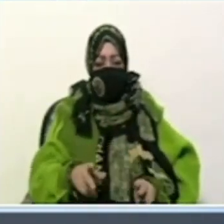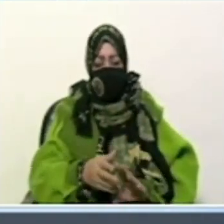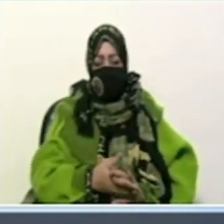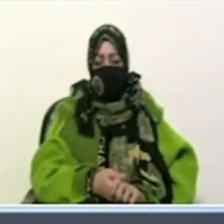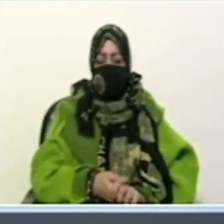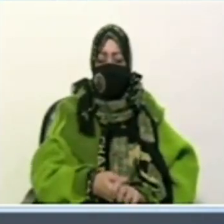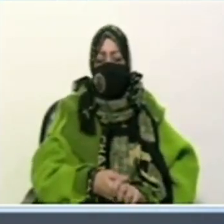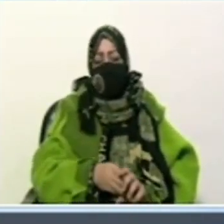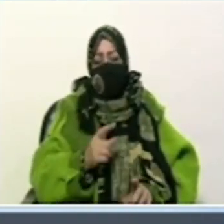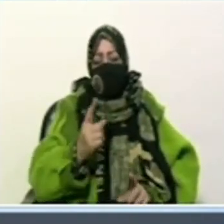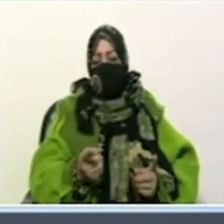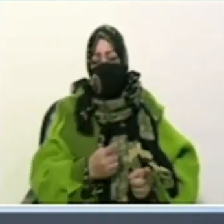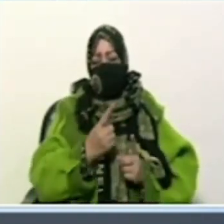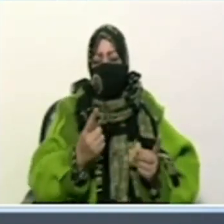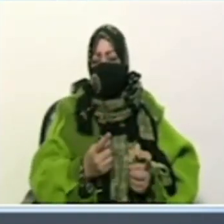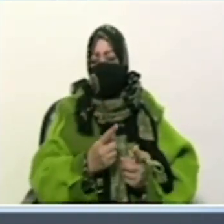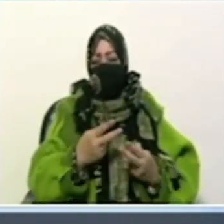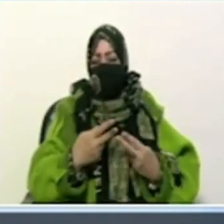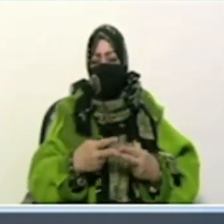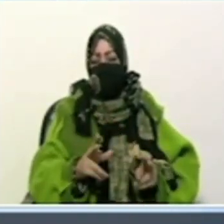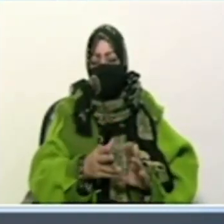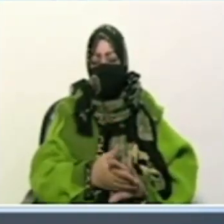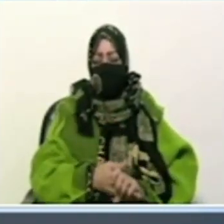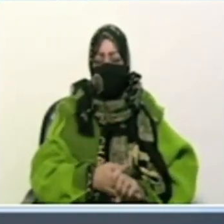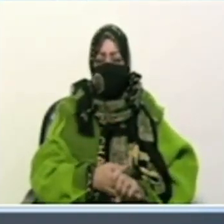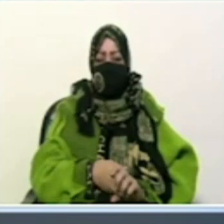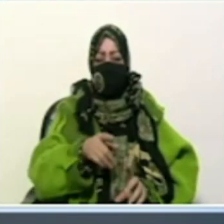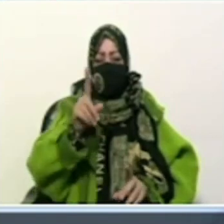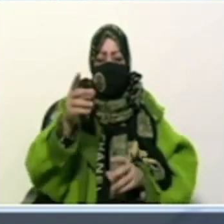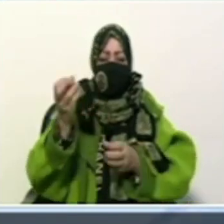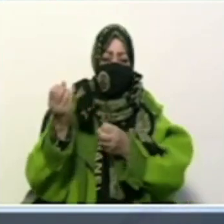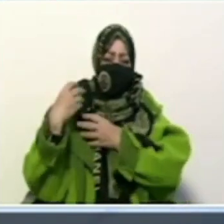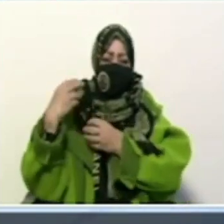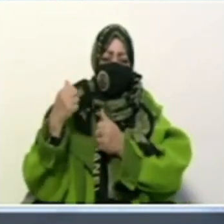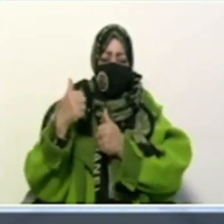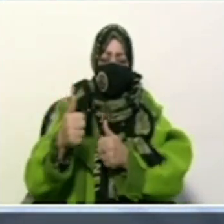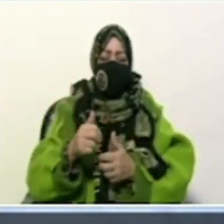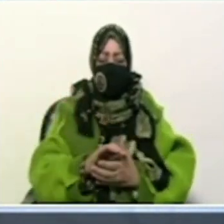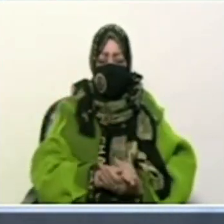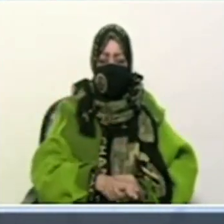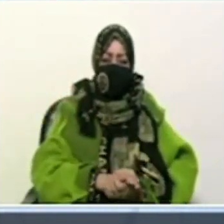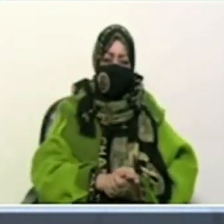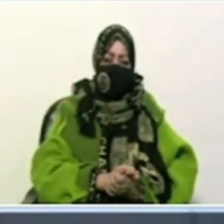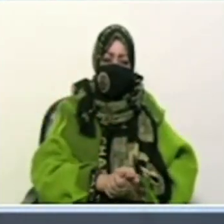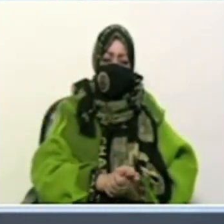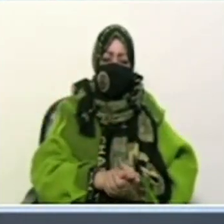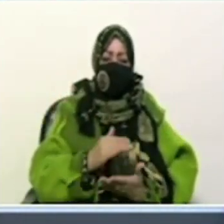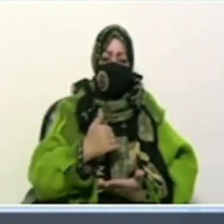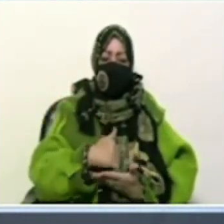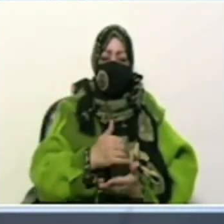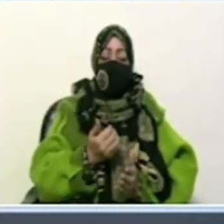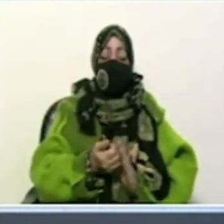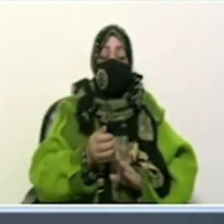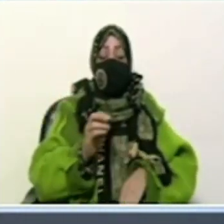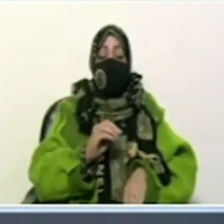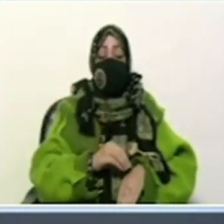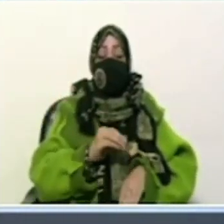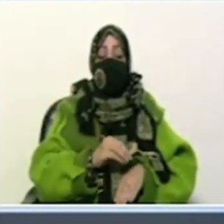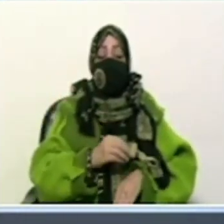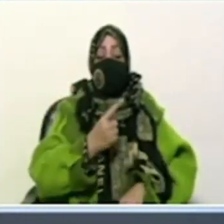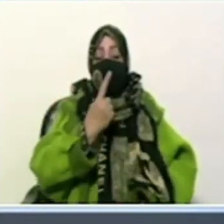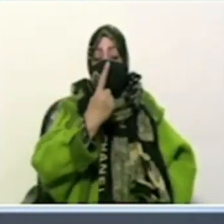الوصية لا تتجاوز يعني الثلث. أما إذا تصدقت به في حال الحياة فهذه لابد أن تكون في يعني في حال